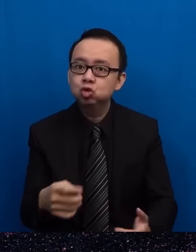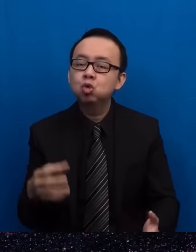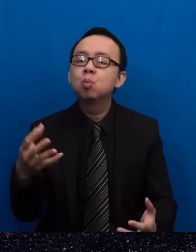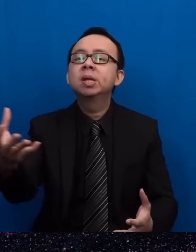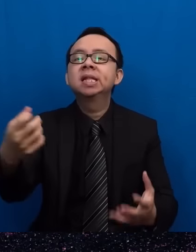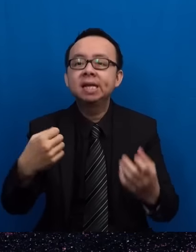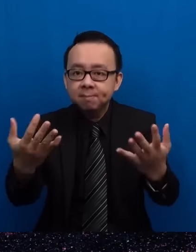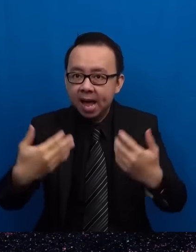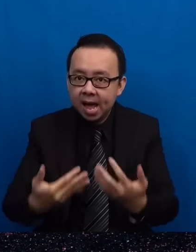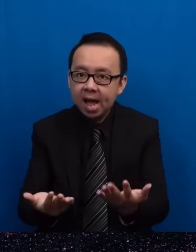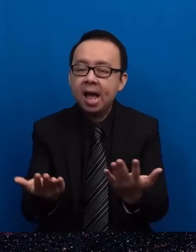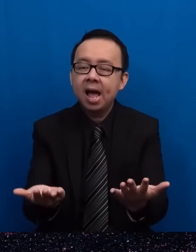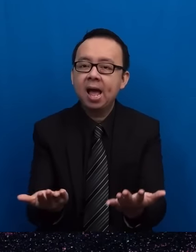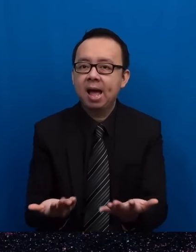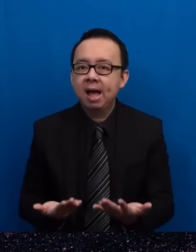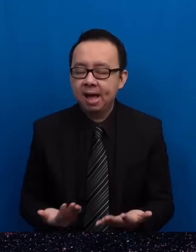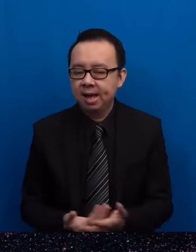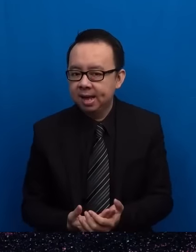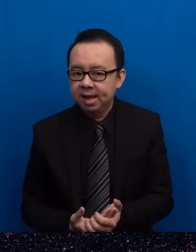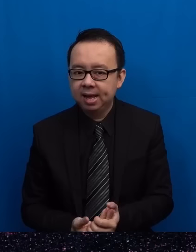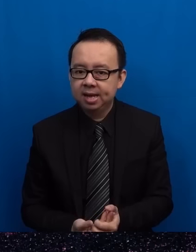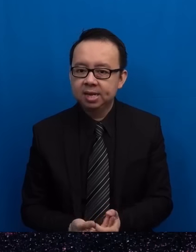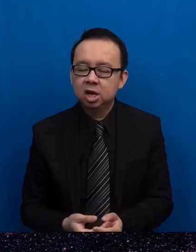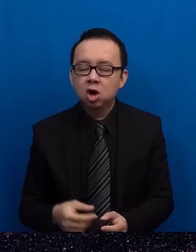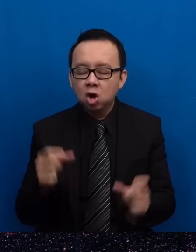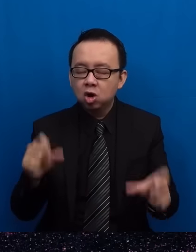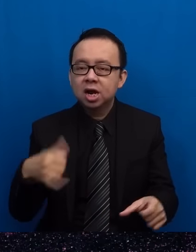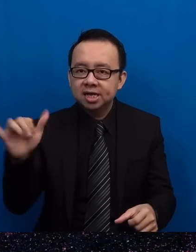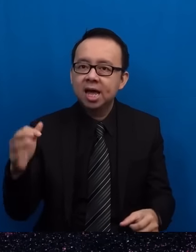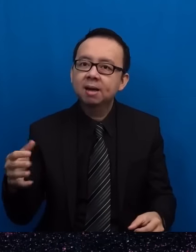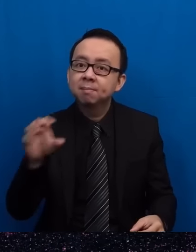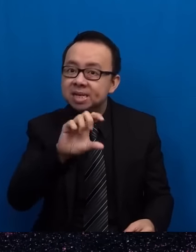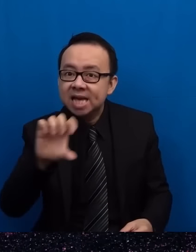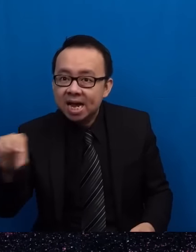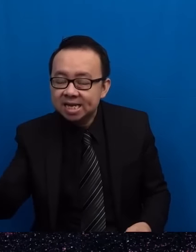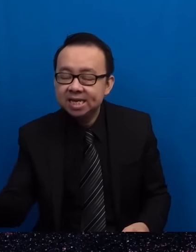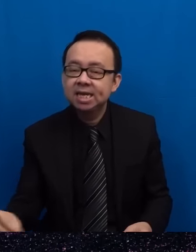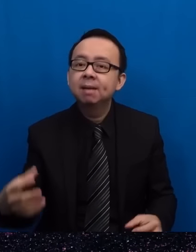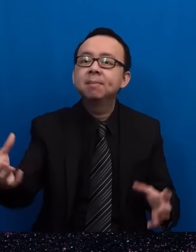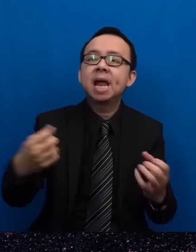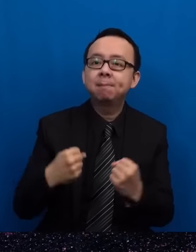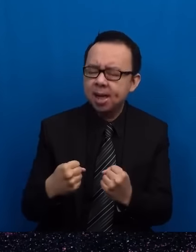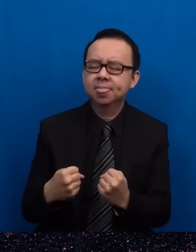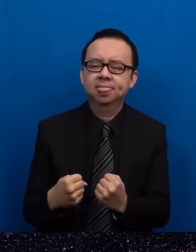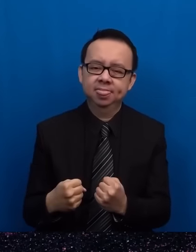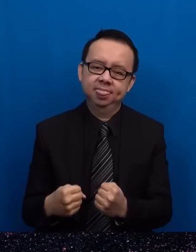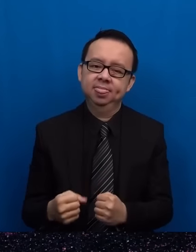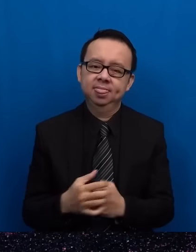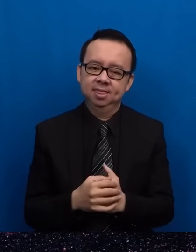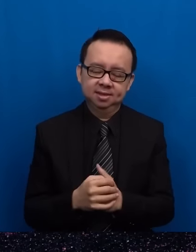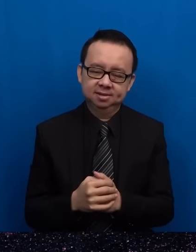menerima. Dan setiap orang yang mencari, garis bawah ini, mendapat. Katakan